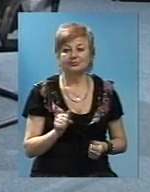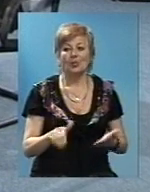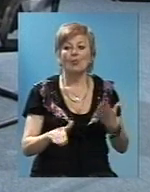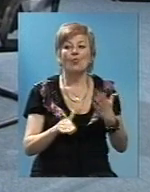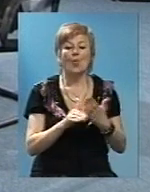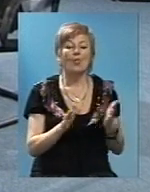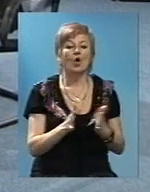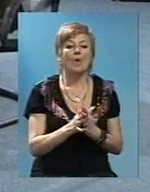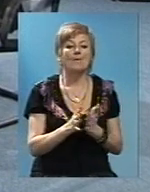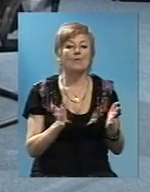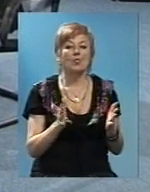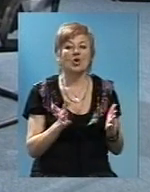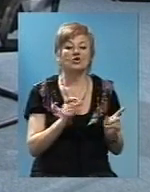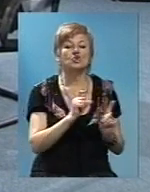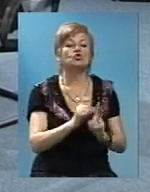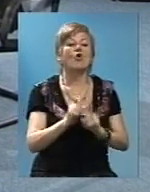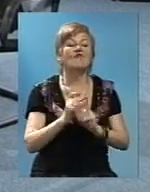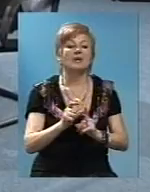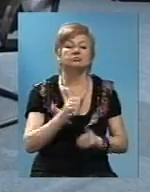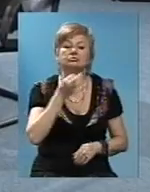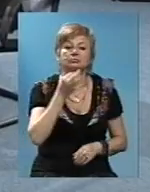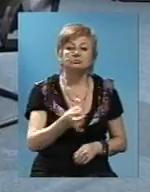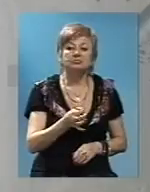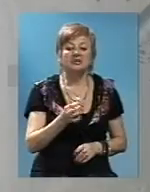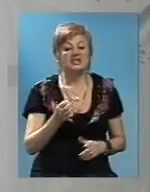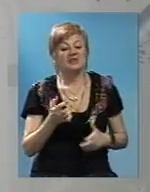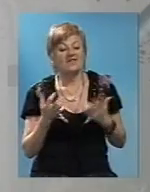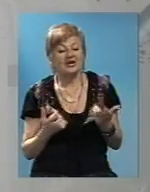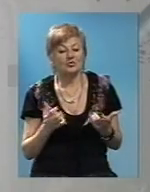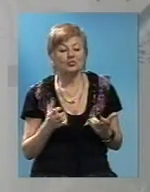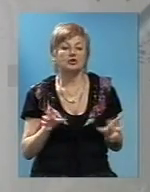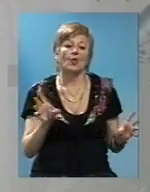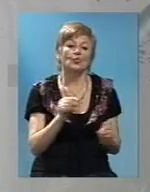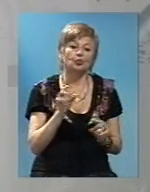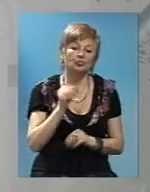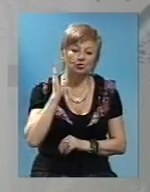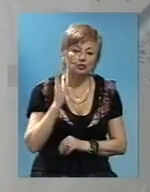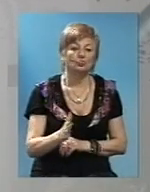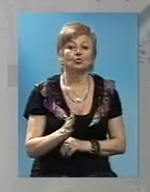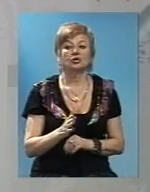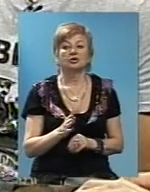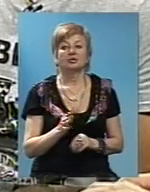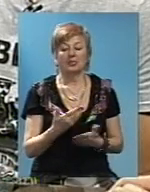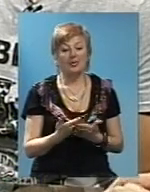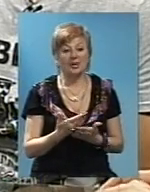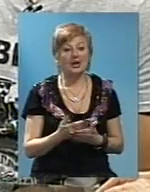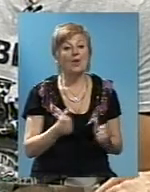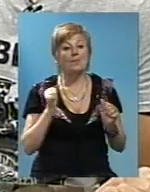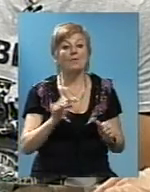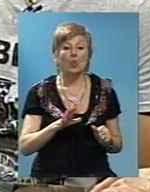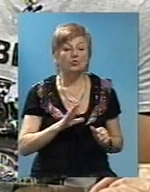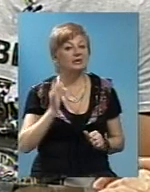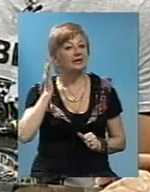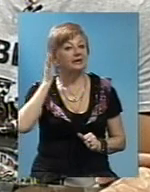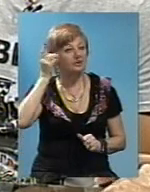допомога більше на словах. Тобто, не хвилюйтеся, все вийде. Тобто, щось таке. Можливо, якісь